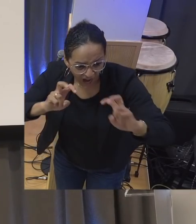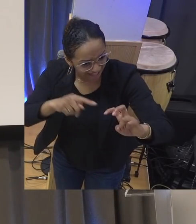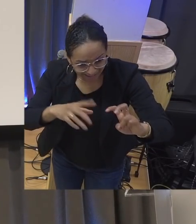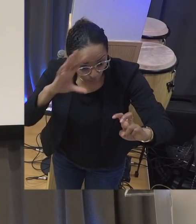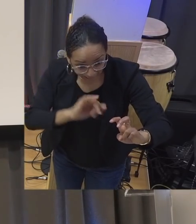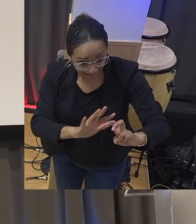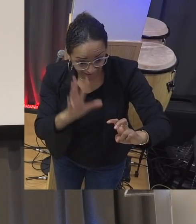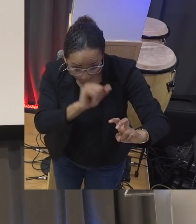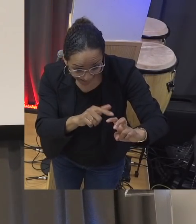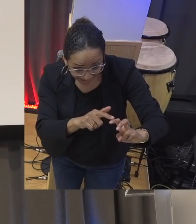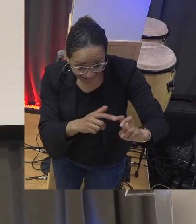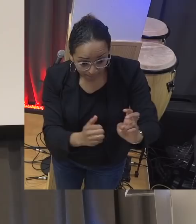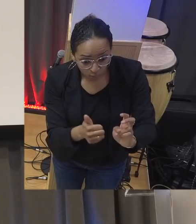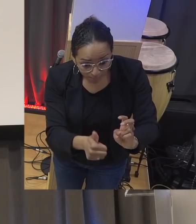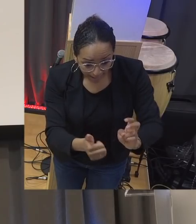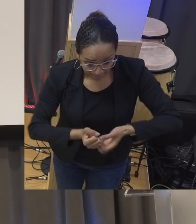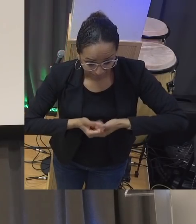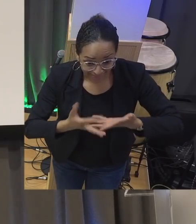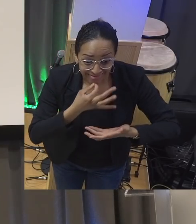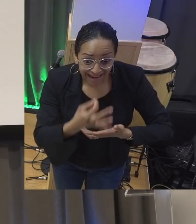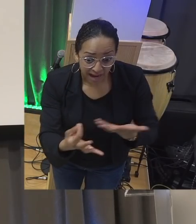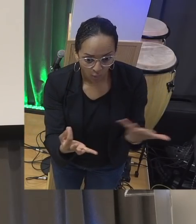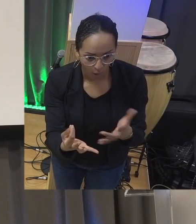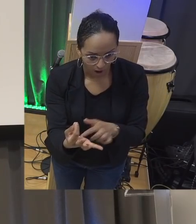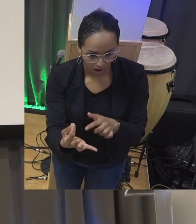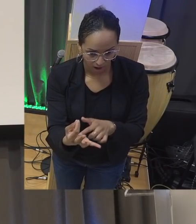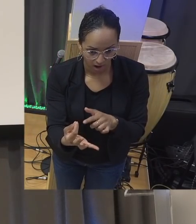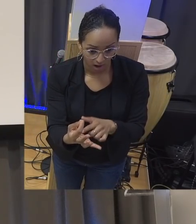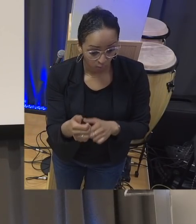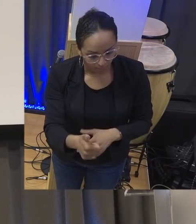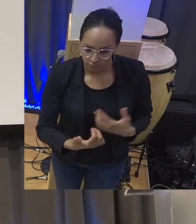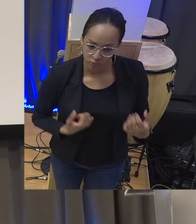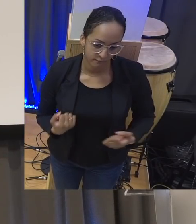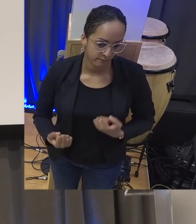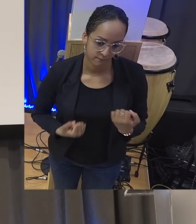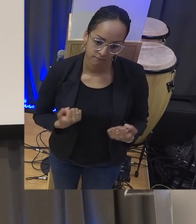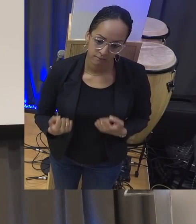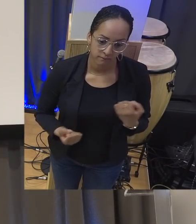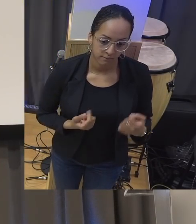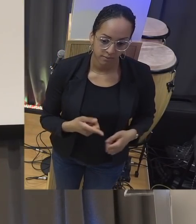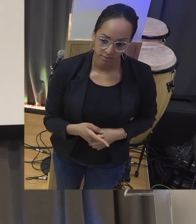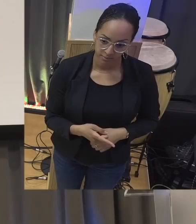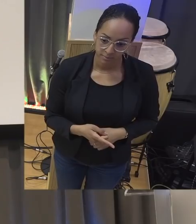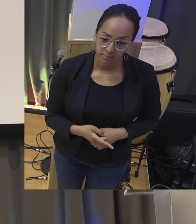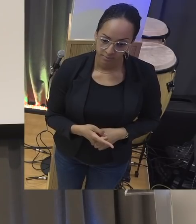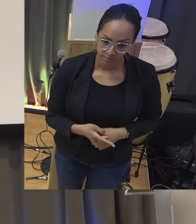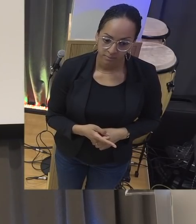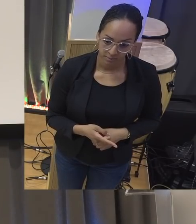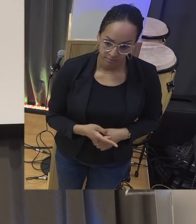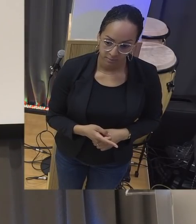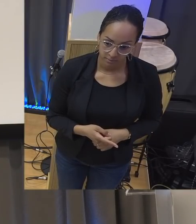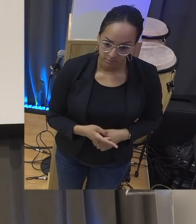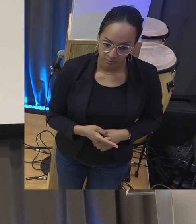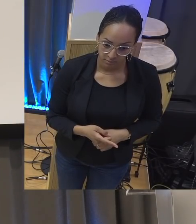mais regarde et entends-le profondément. Cet homme, il souffre. Et je ne vais pas en rajouter. Moi, je suis